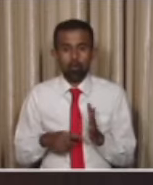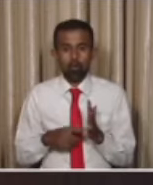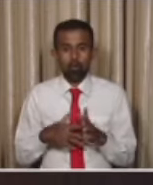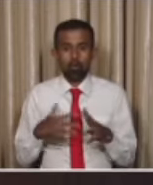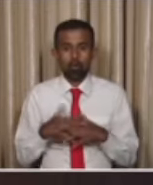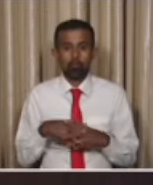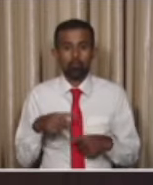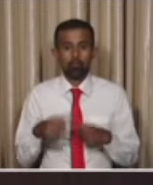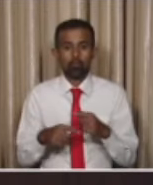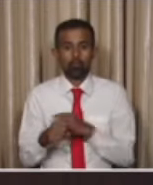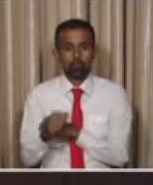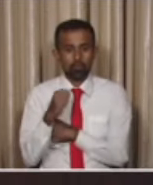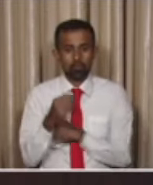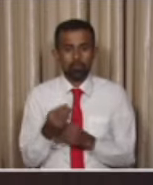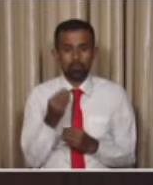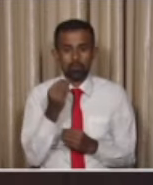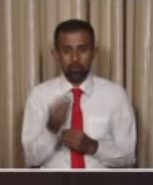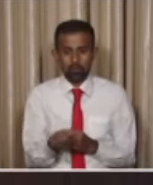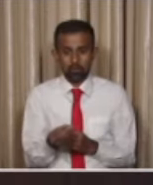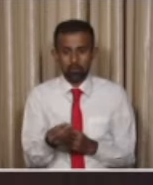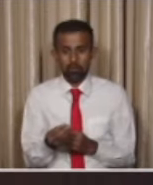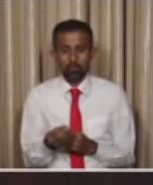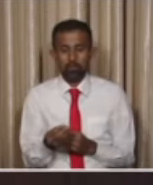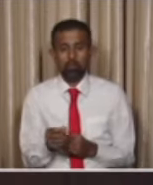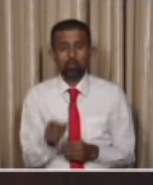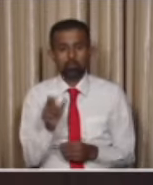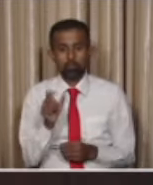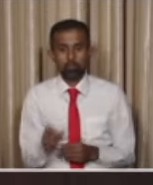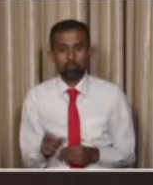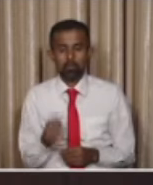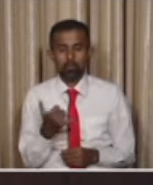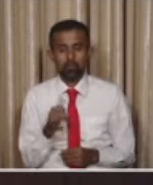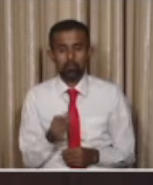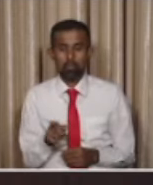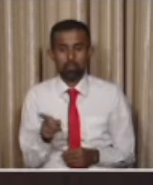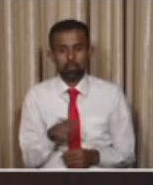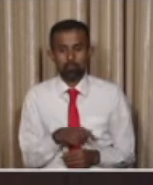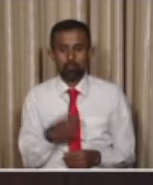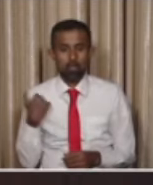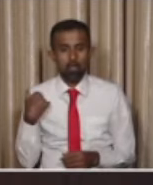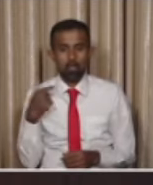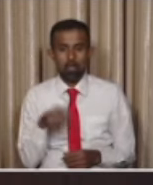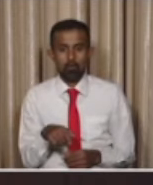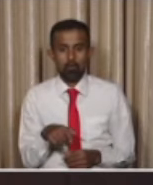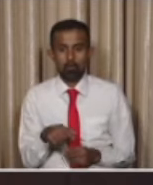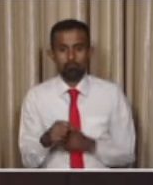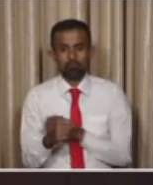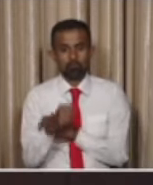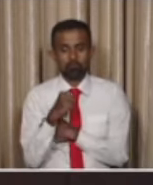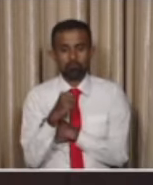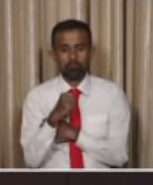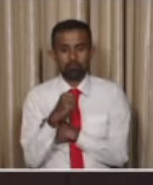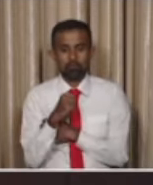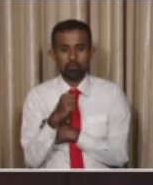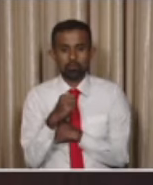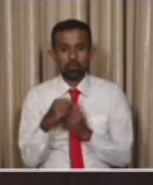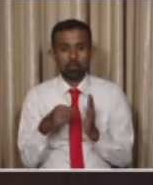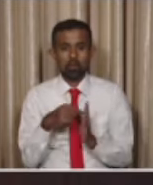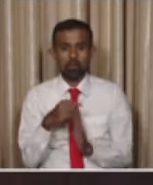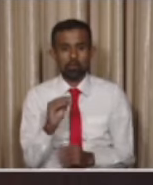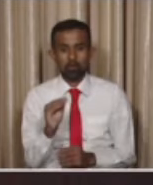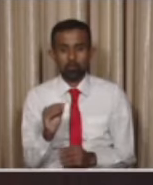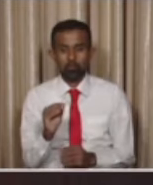kriyatma kiri me balai kini anda kena utsaha karna udahbiya. Yang kisi dahosi ke villa. Me balai te yang kisi belawa ke merate